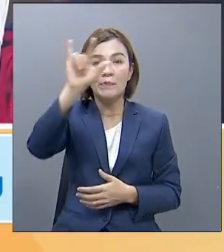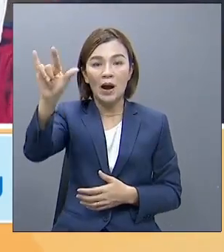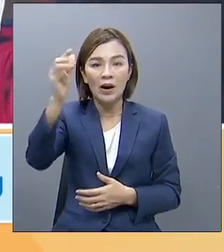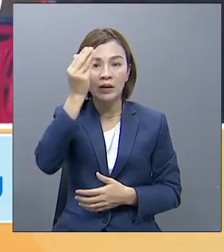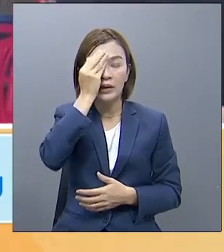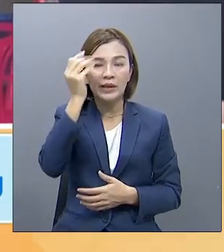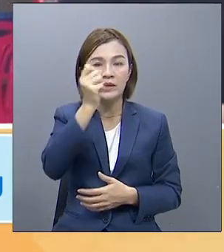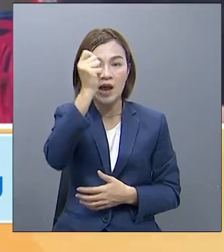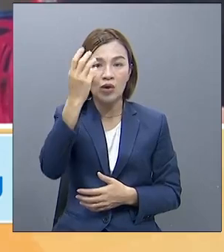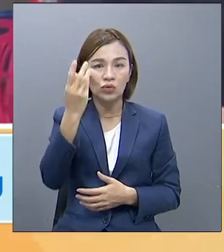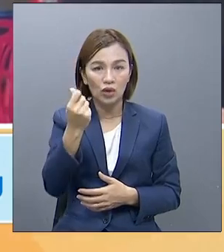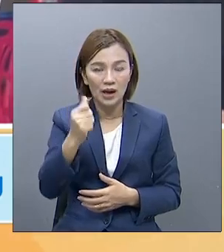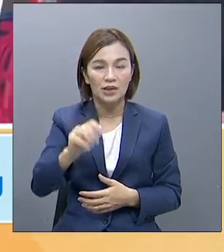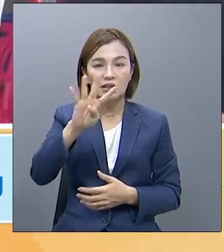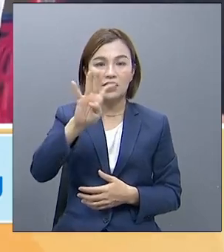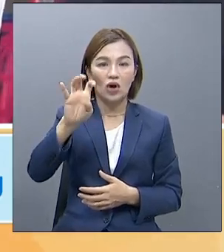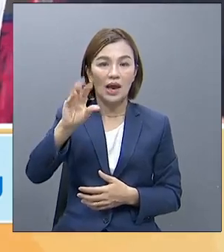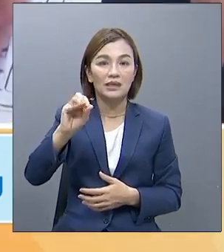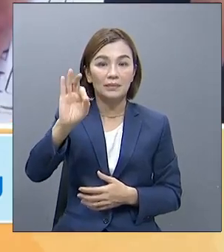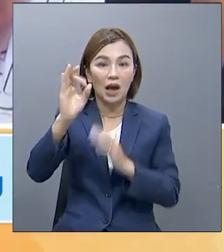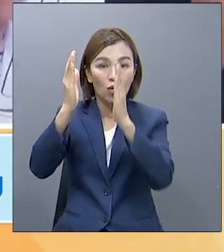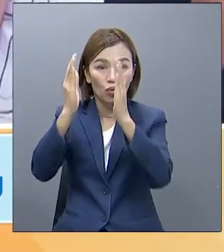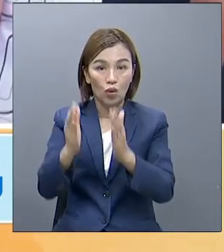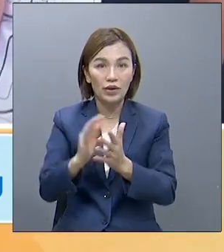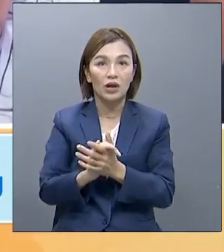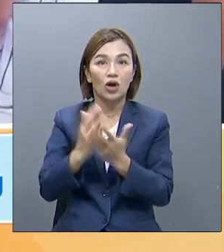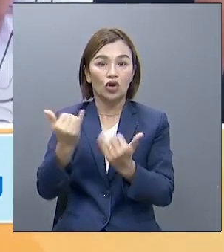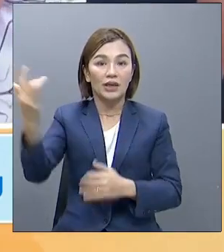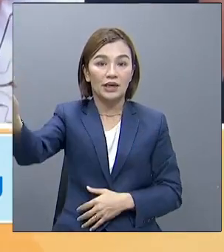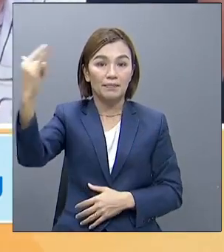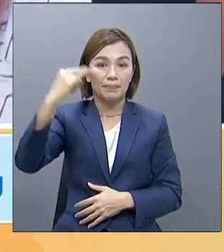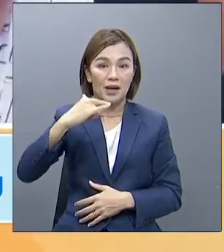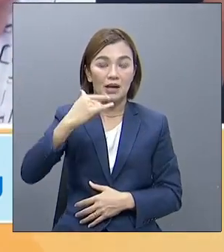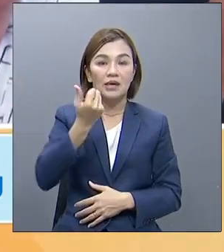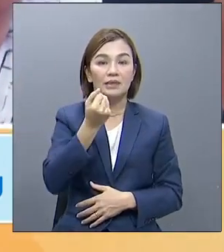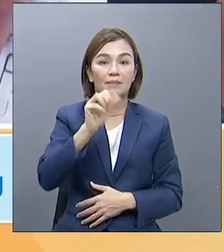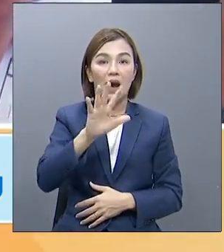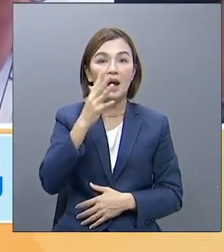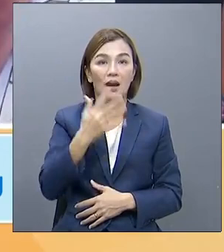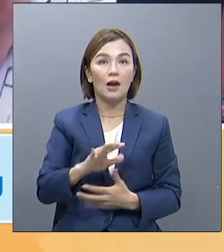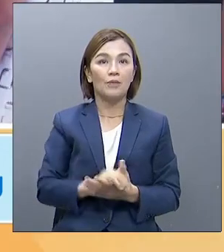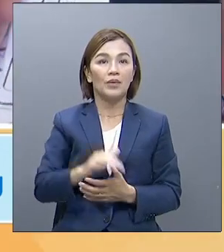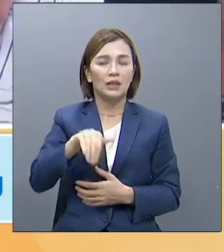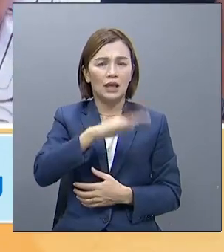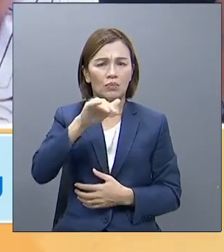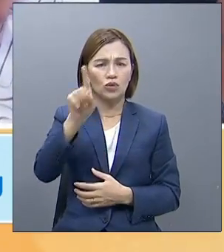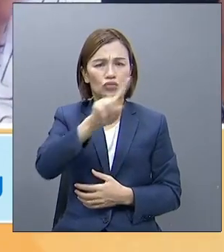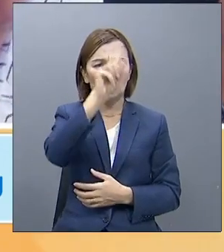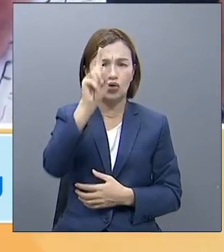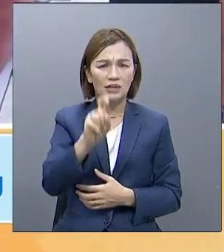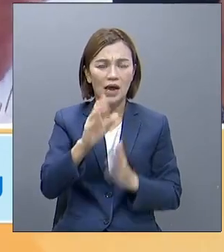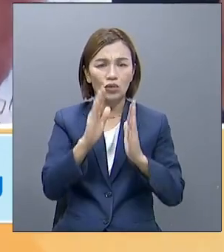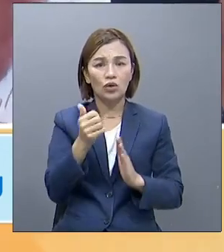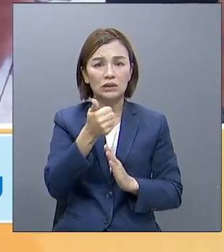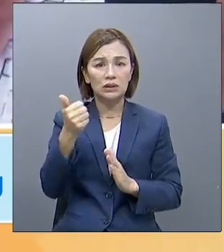เอลนะคะประมาณ459คนซึ่งตอนนี้เดินทางกลับมา15คนนะคะแล้วหลายคนก็อาจจะสงสัยว่าเอ๊ะแล้วส่วนที่เหลือล่ะ